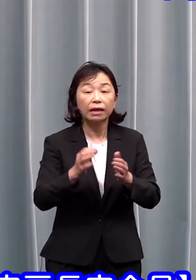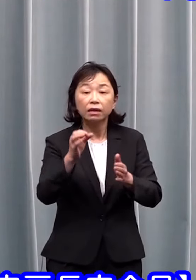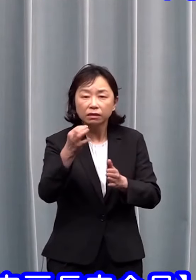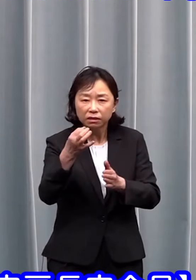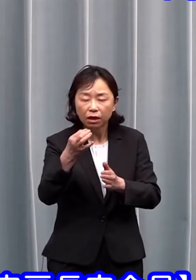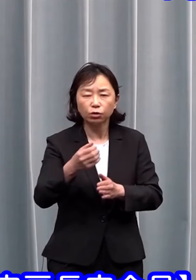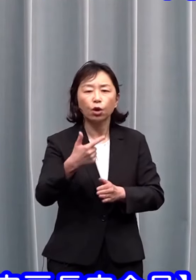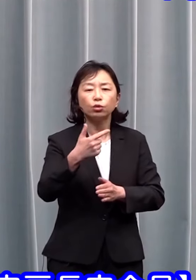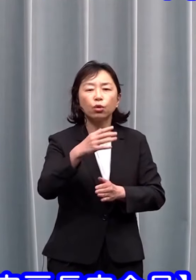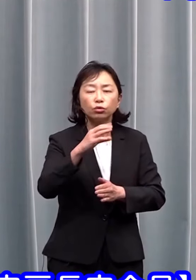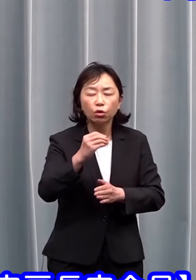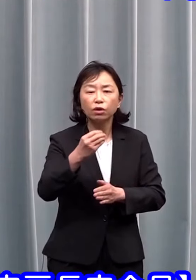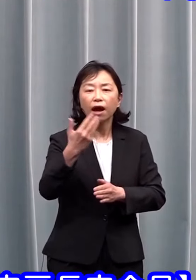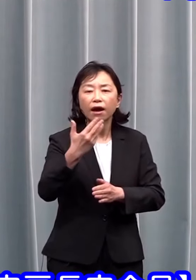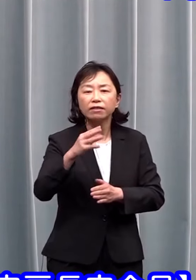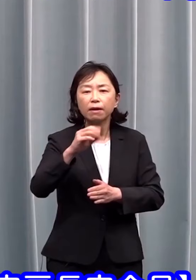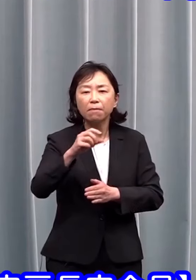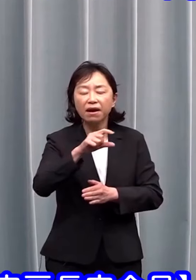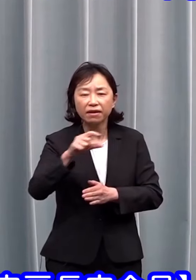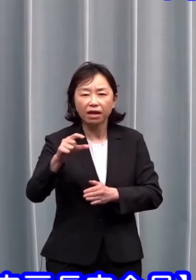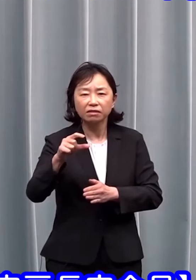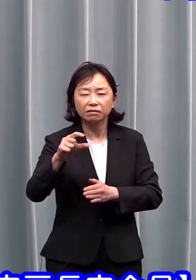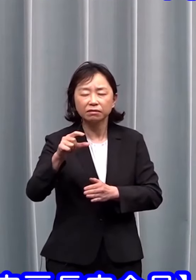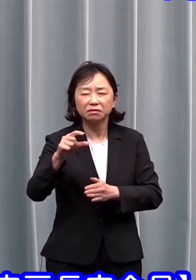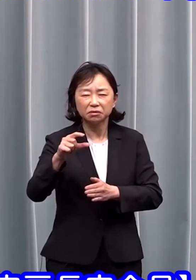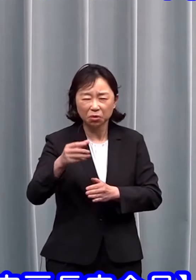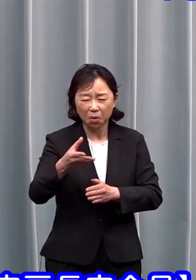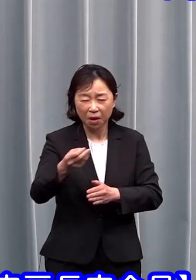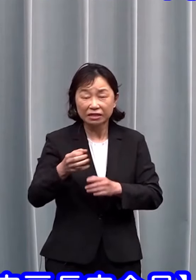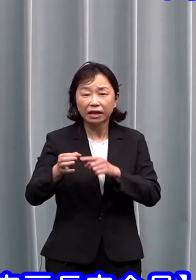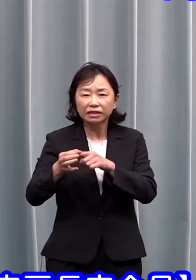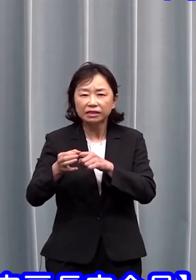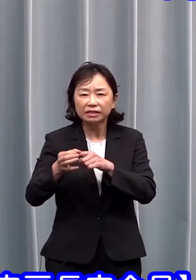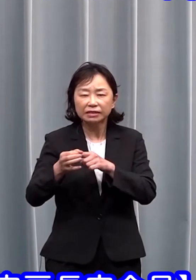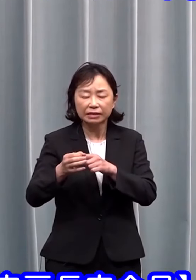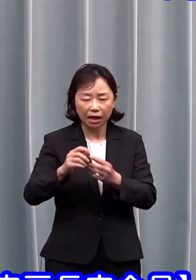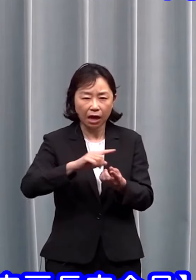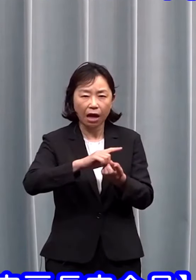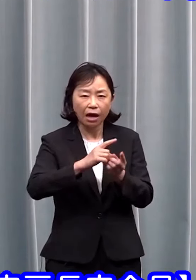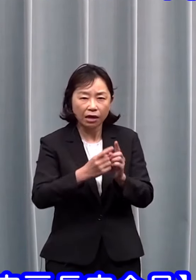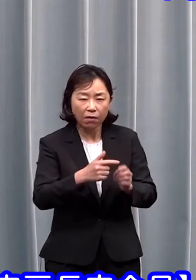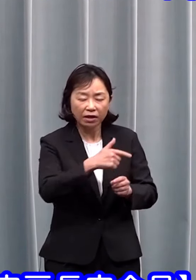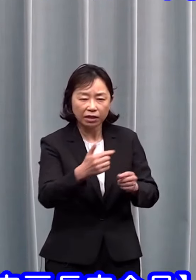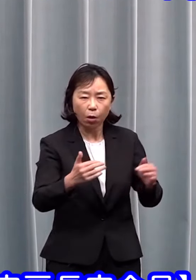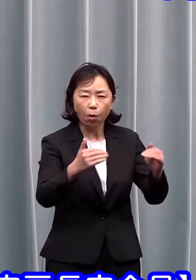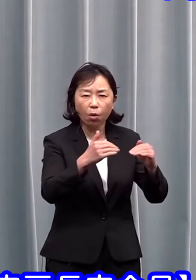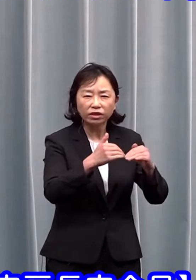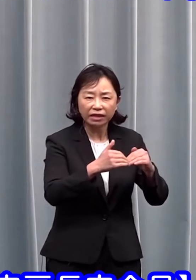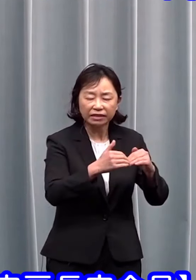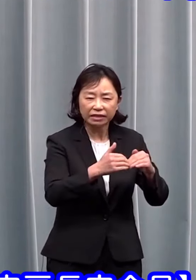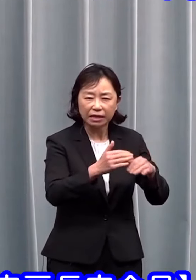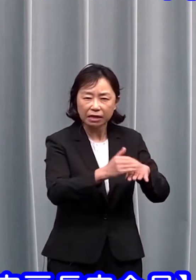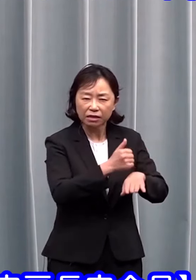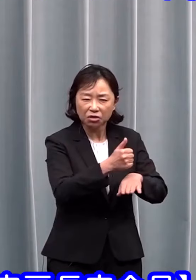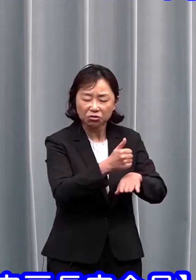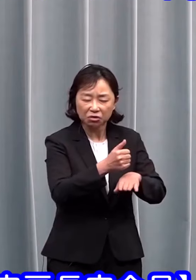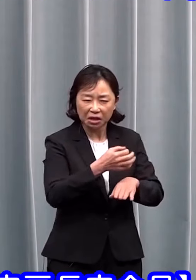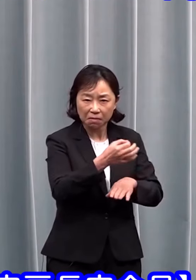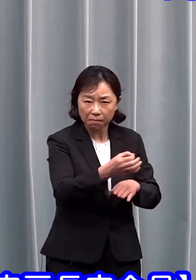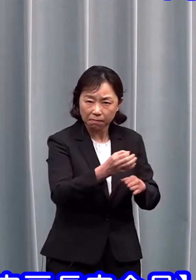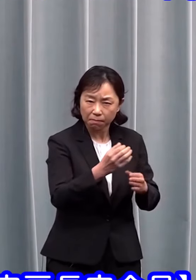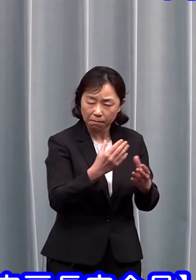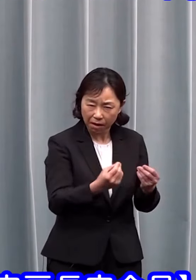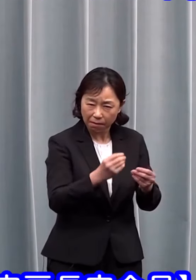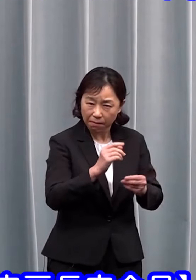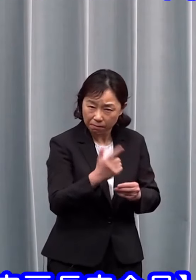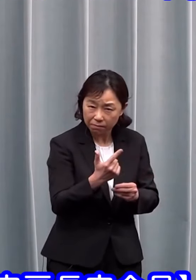の負債に関して大谷さんが肩代わりにしてもらったんじゃないかという疑惑も出ていて、明日大谷選手が説明をするという